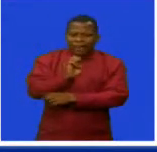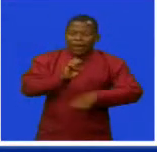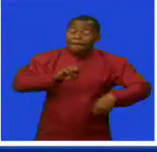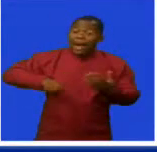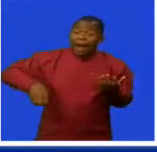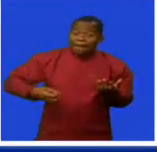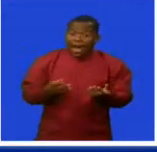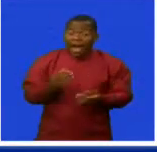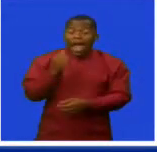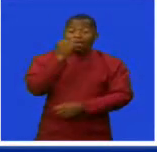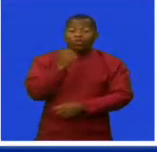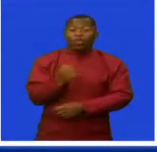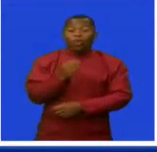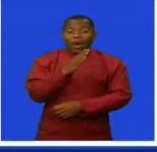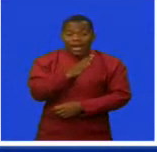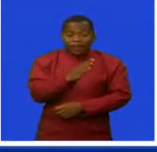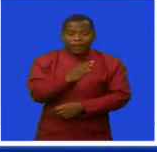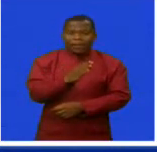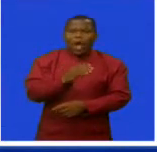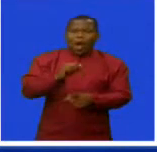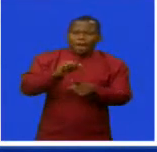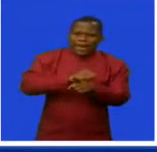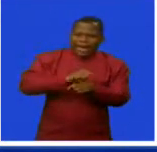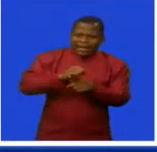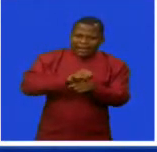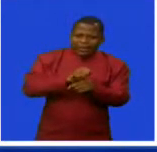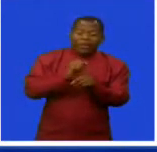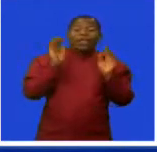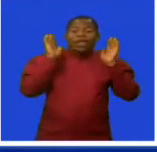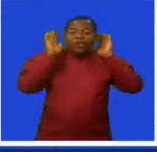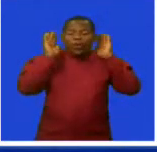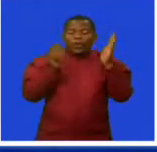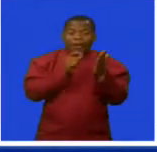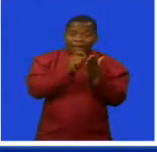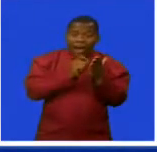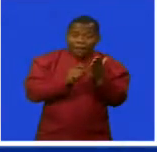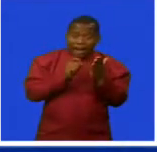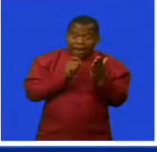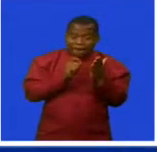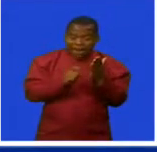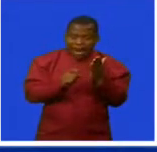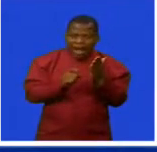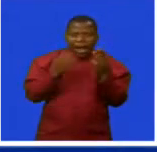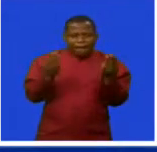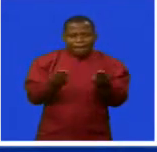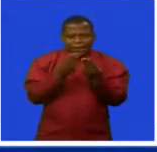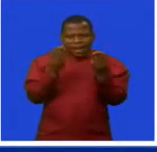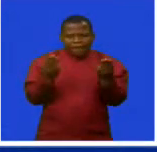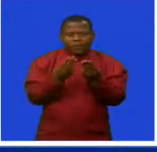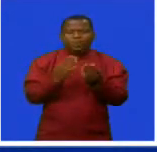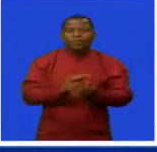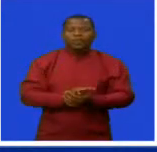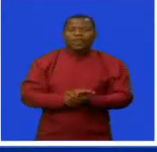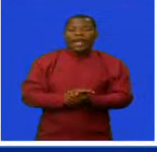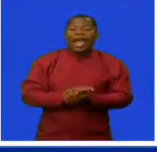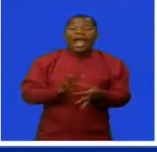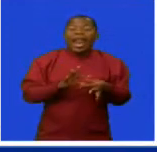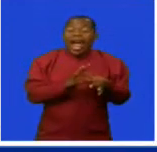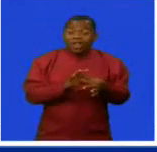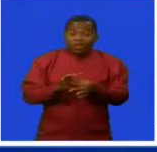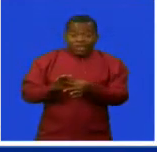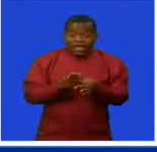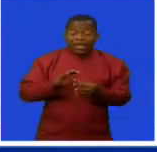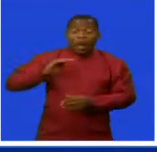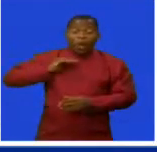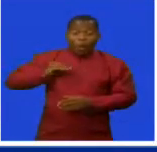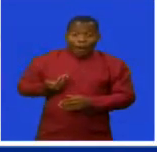Inhlangano lebuke temthetho nemalungelo wabomake iWomen and Law Southern Africa ithi kuphumelela kwemthetho losakhankanywa iMarriage